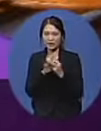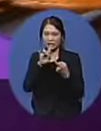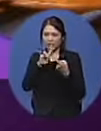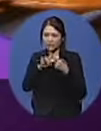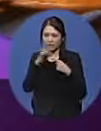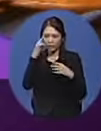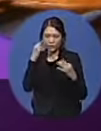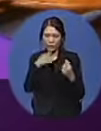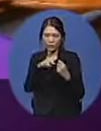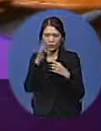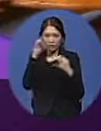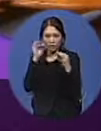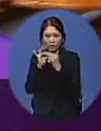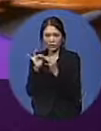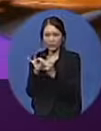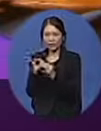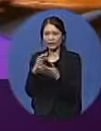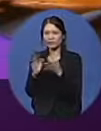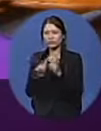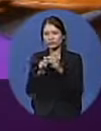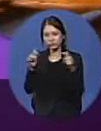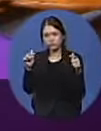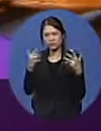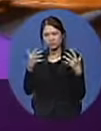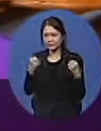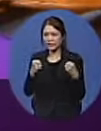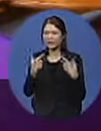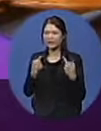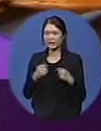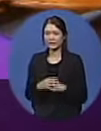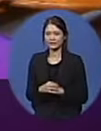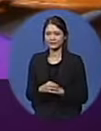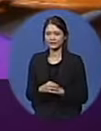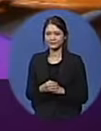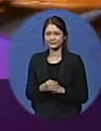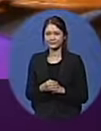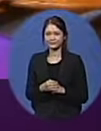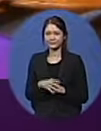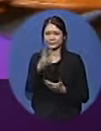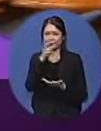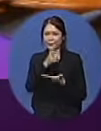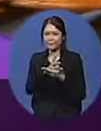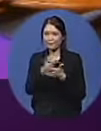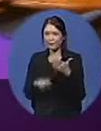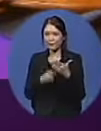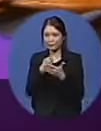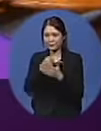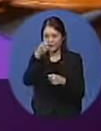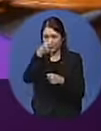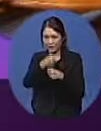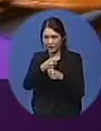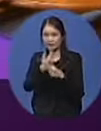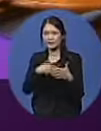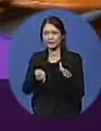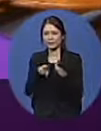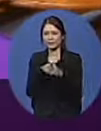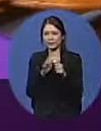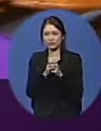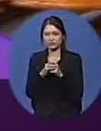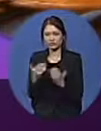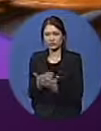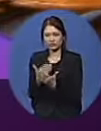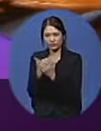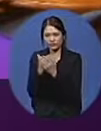공감이 제법 폭넓게 형성되어 있었던 덕분입니다. 이 법의 제정을 계기로 출세와